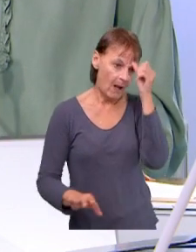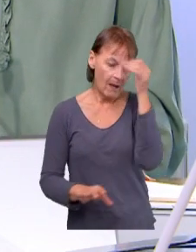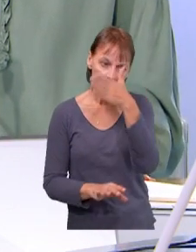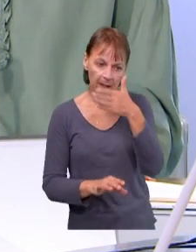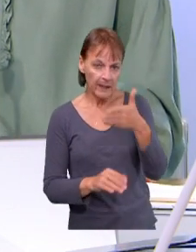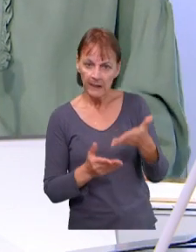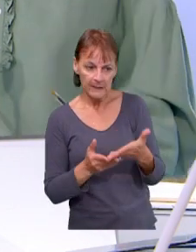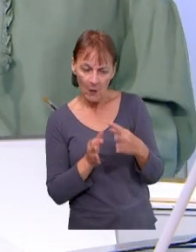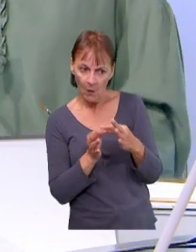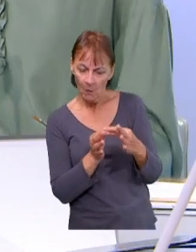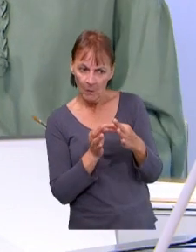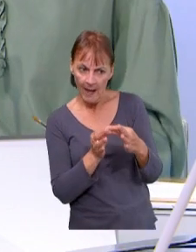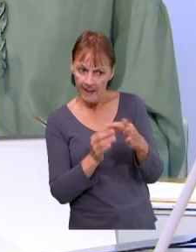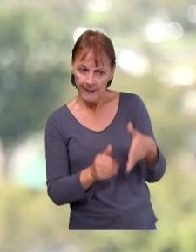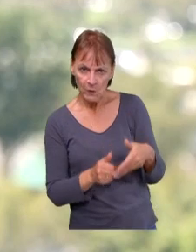à leur allié israélien.